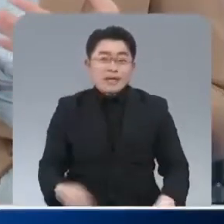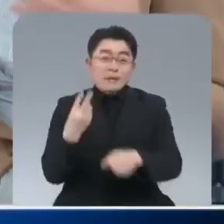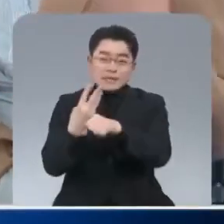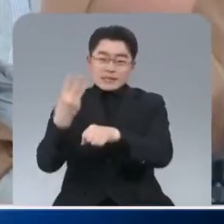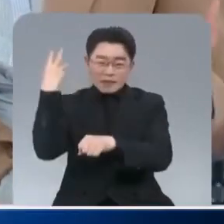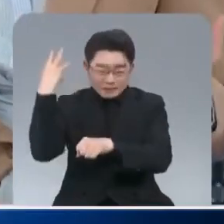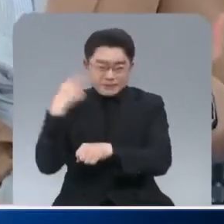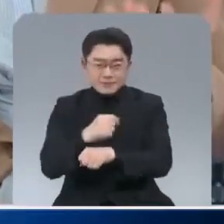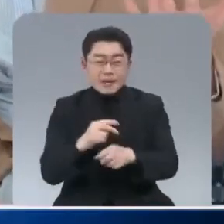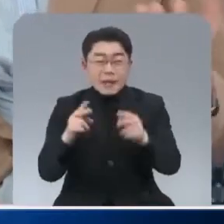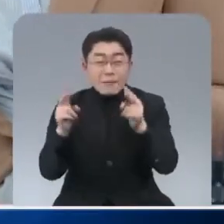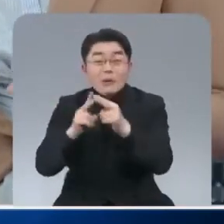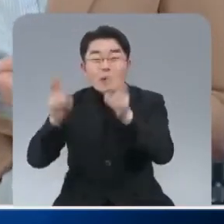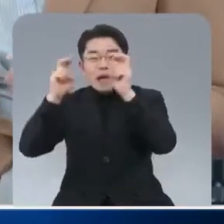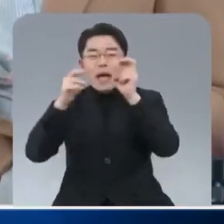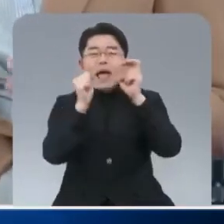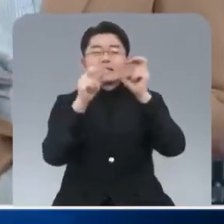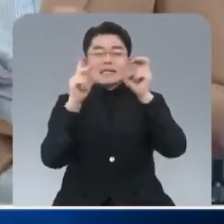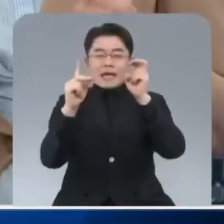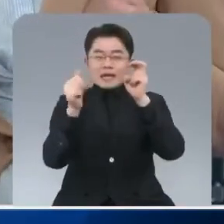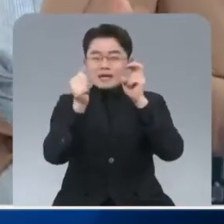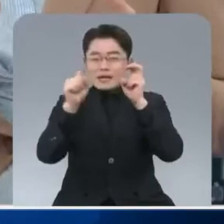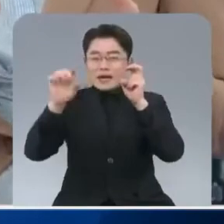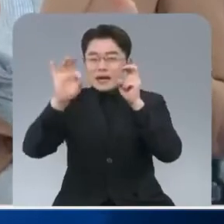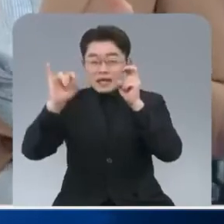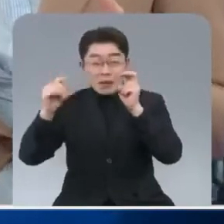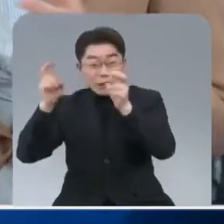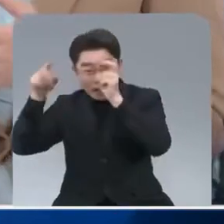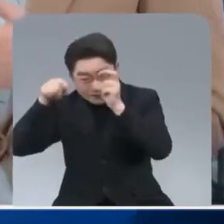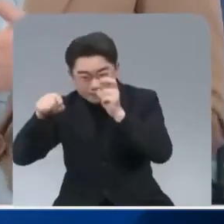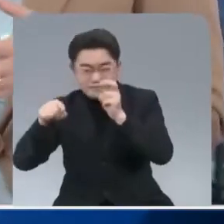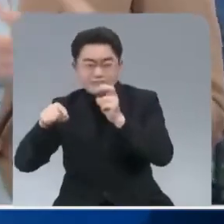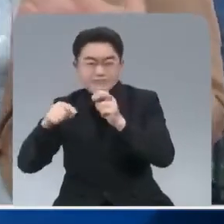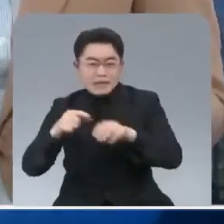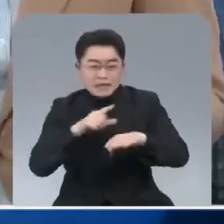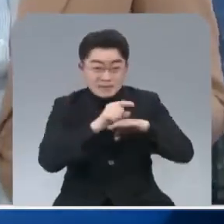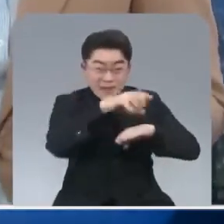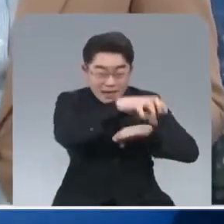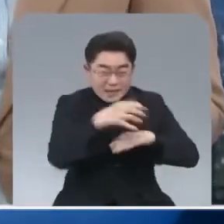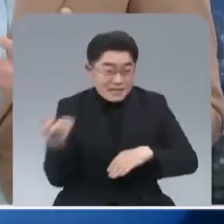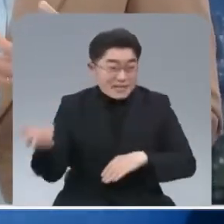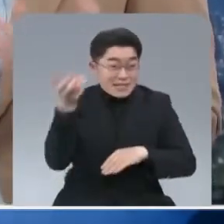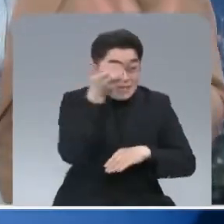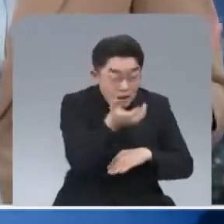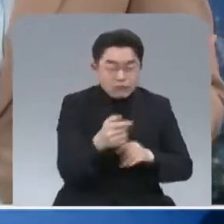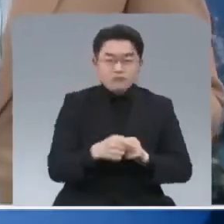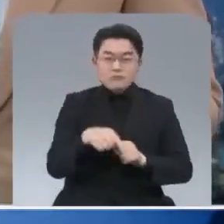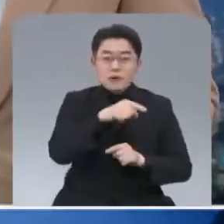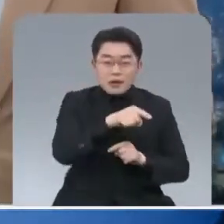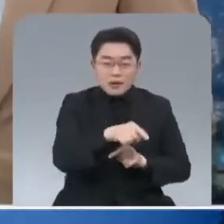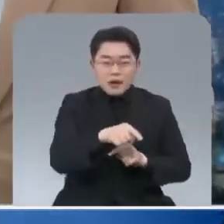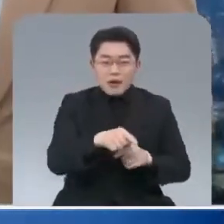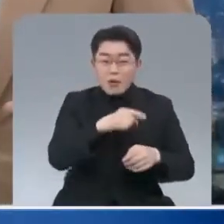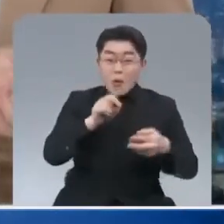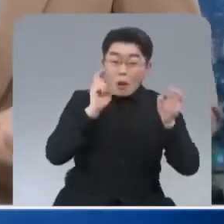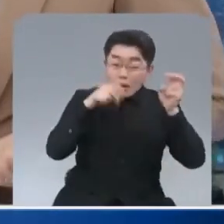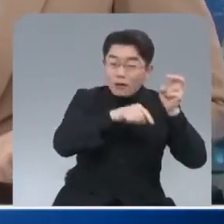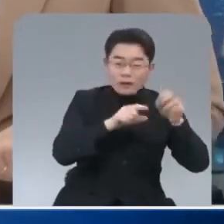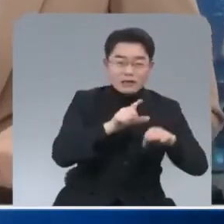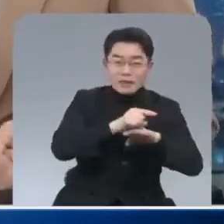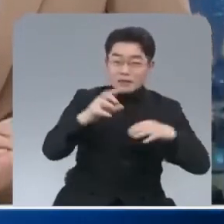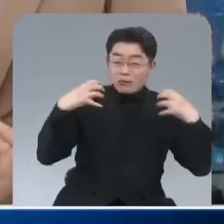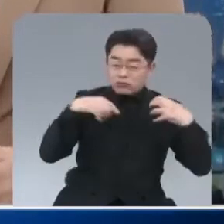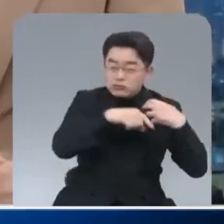반도체 클러스터 를 만들겠다고 했습니다 유치하겠다는 지자체 부지는 물론이고 직원들 사태까지 제공하겠다 이런것도